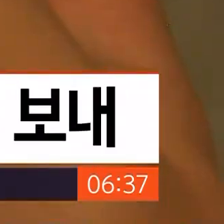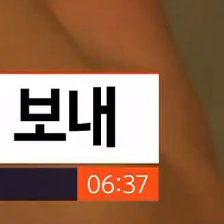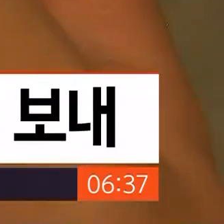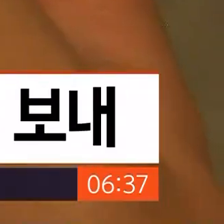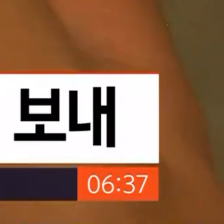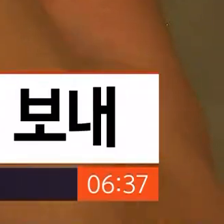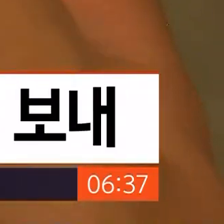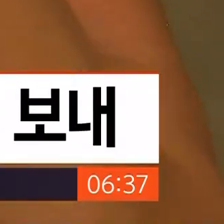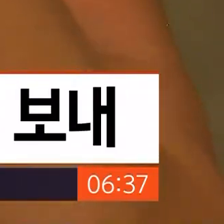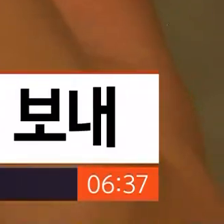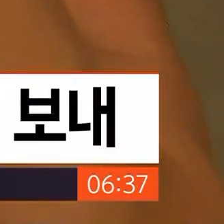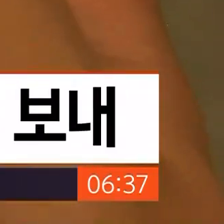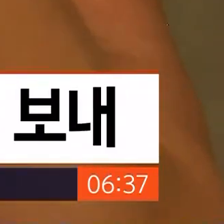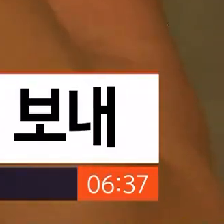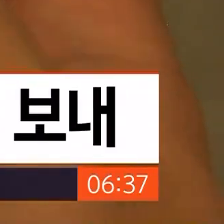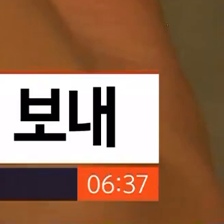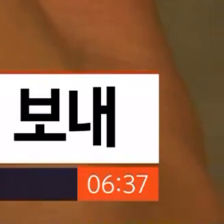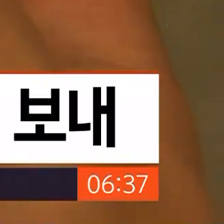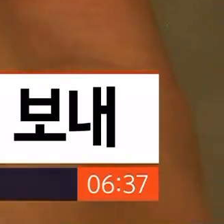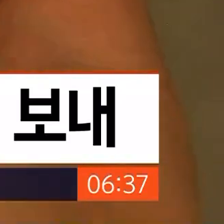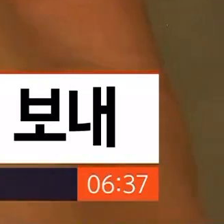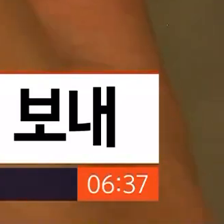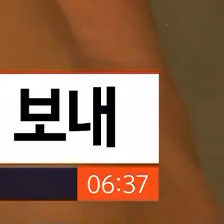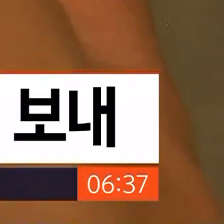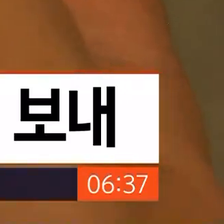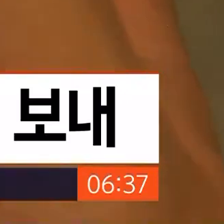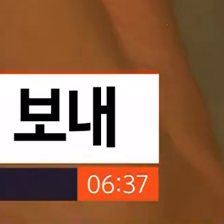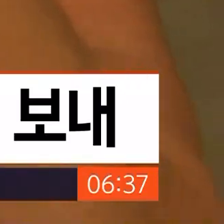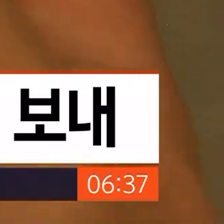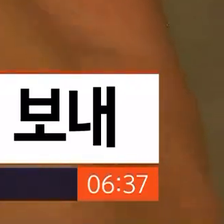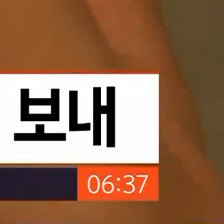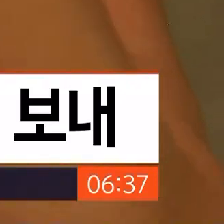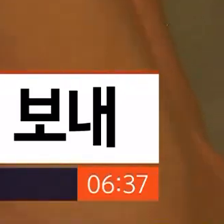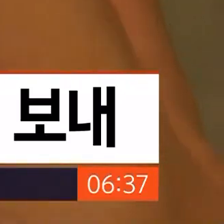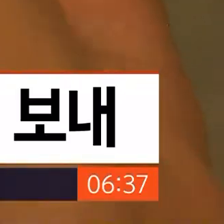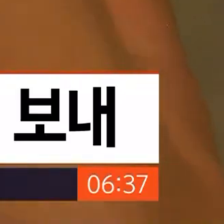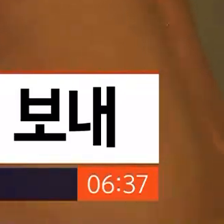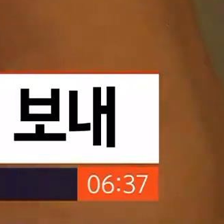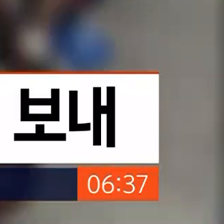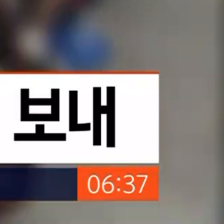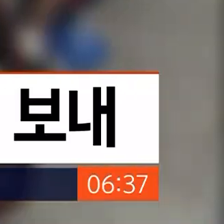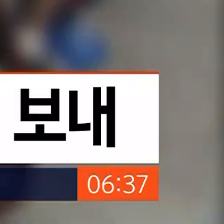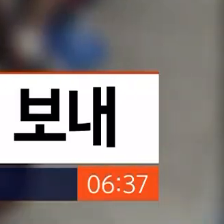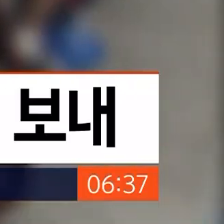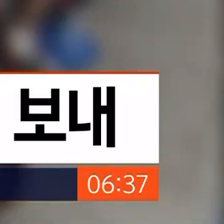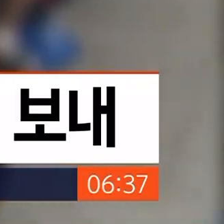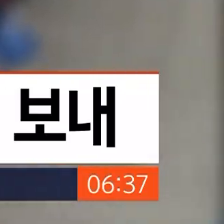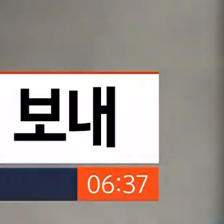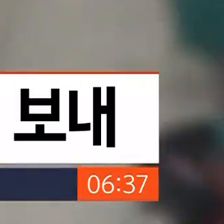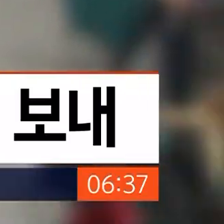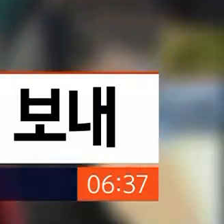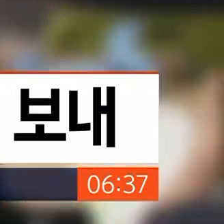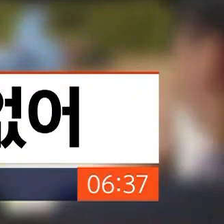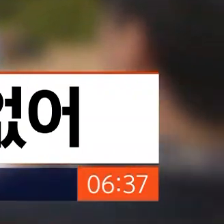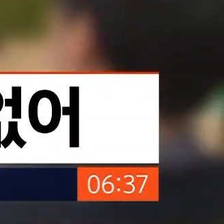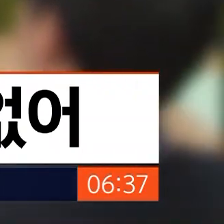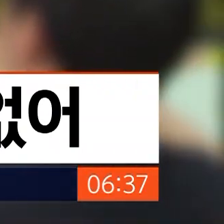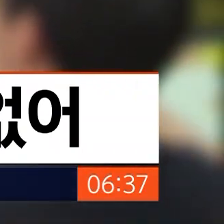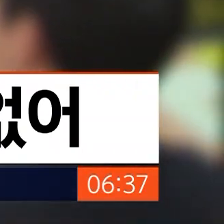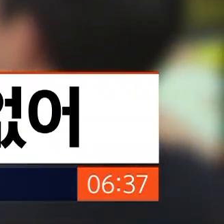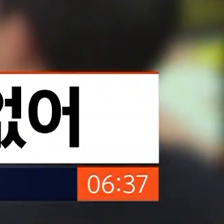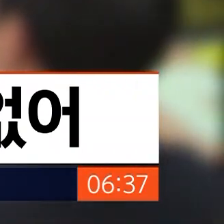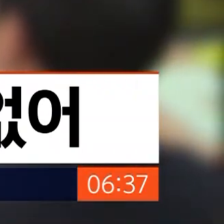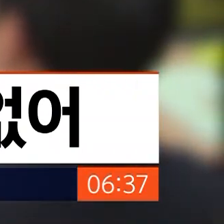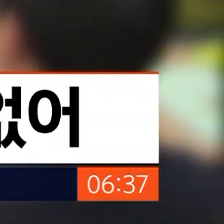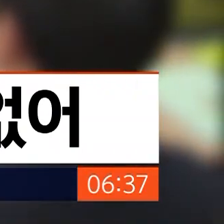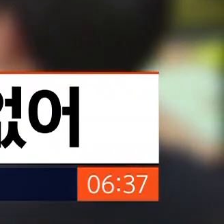라는 성희롱성 메시지까지 보냈다는 겁니다. 해당 학생의 학부모에게 이런 사실을 전달도 했지만 아무런